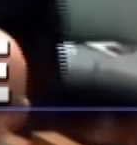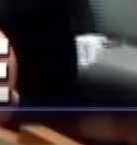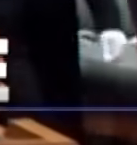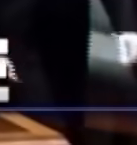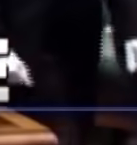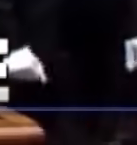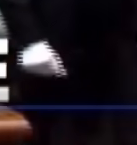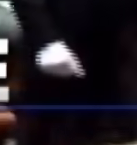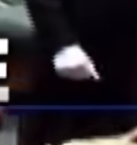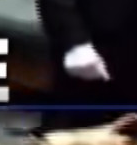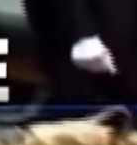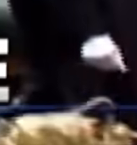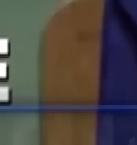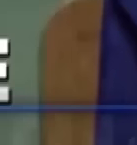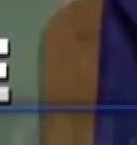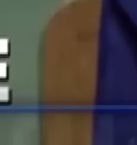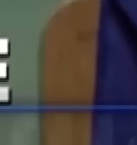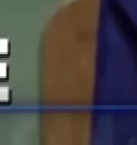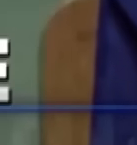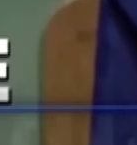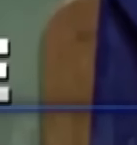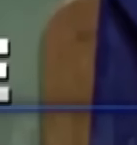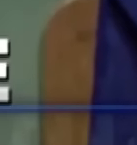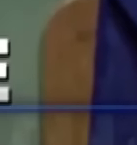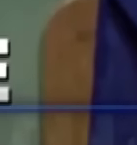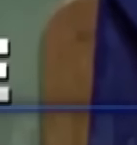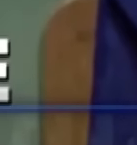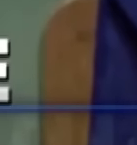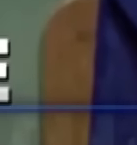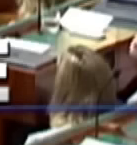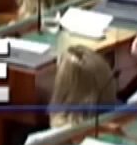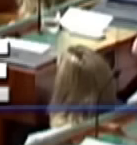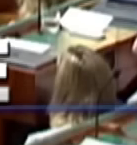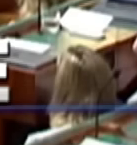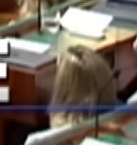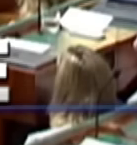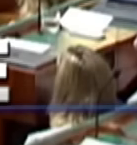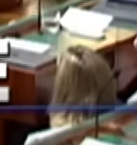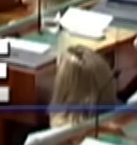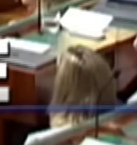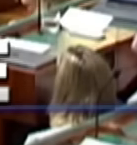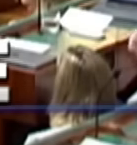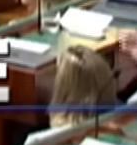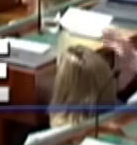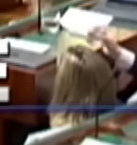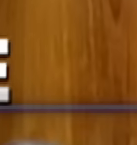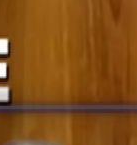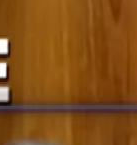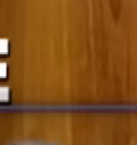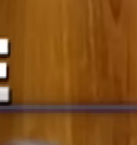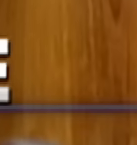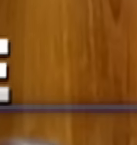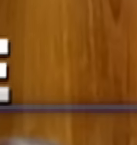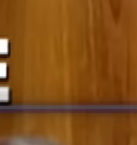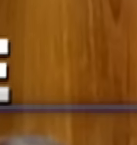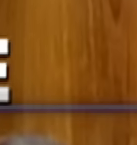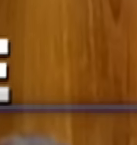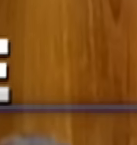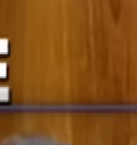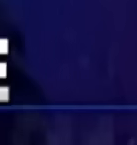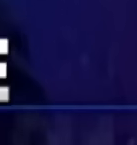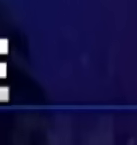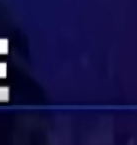Pangulong Bongbong Marcos, hinimong ang Australia na patuloy na makipagtulungan laban sa anyay banta sa kapayapaan sa Indo-Pacific